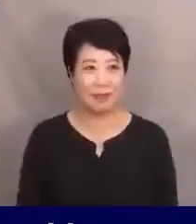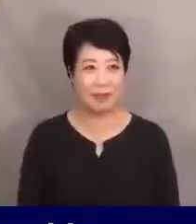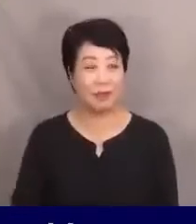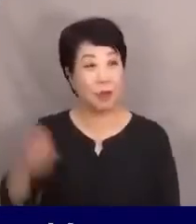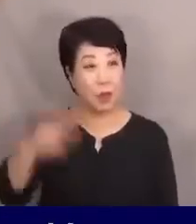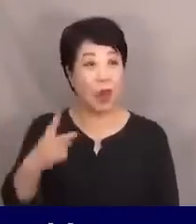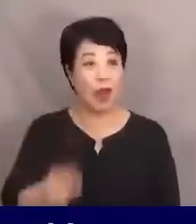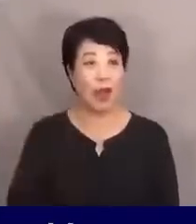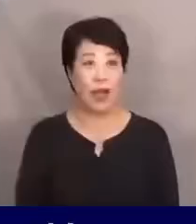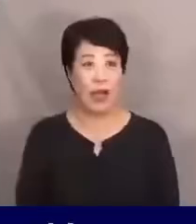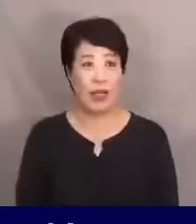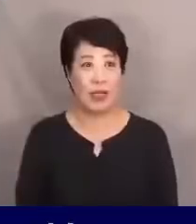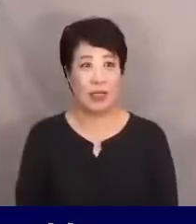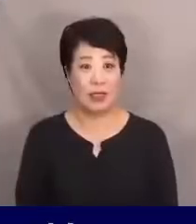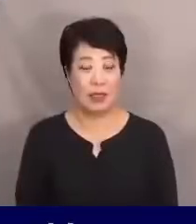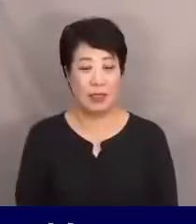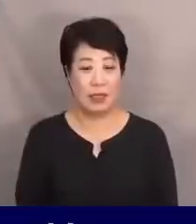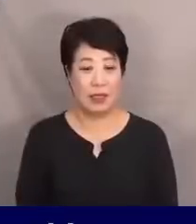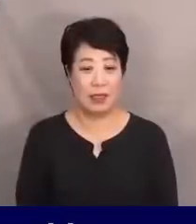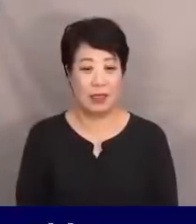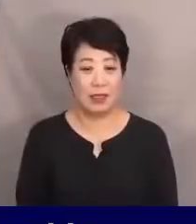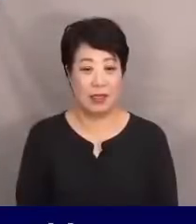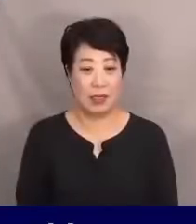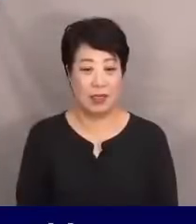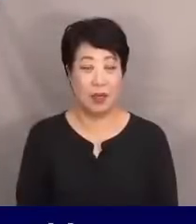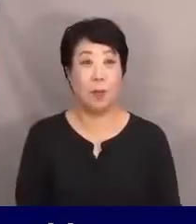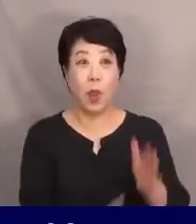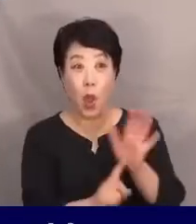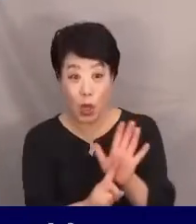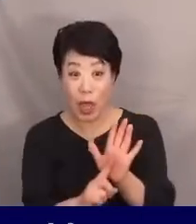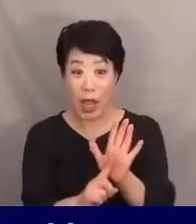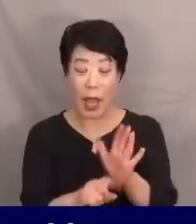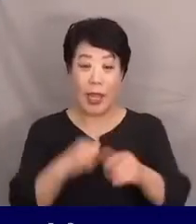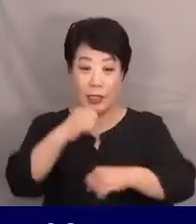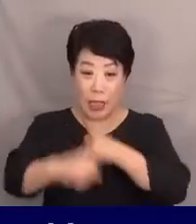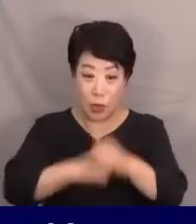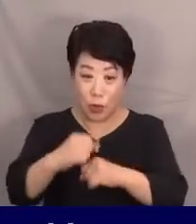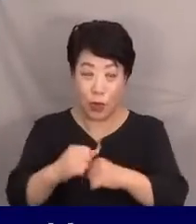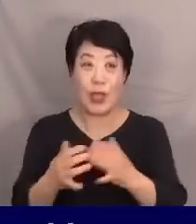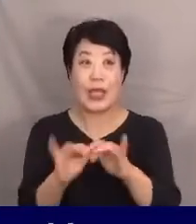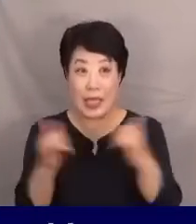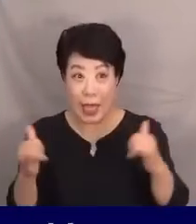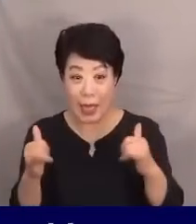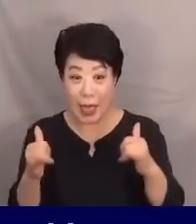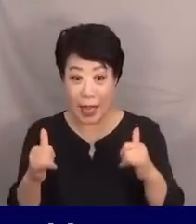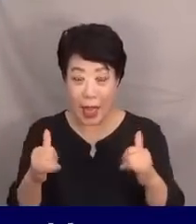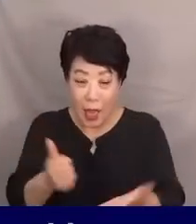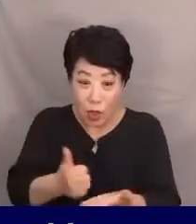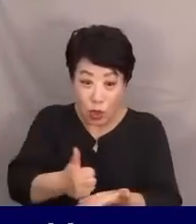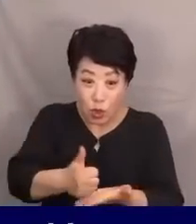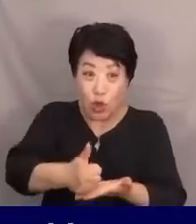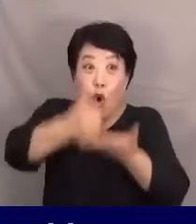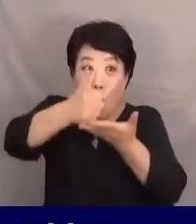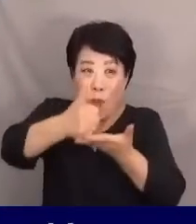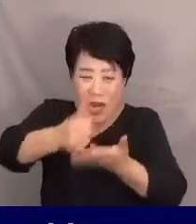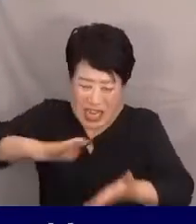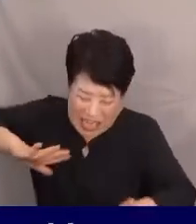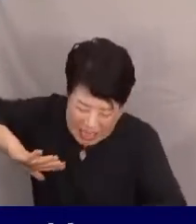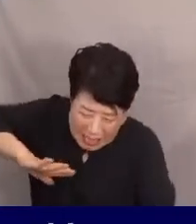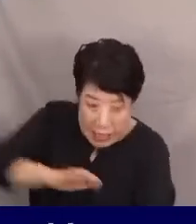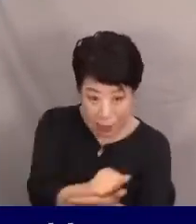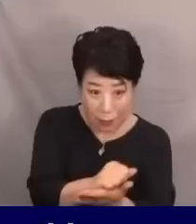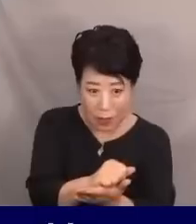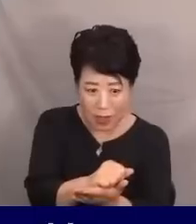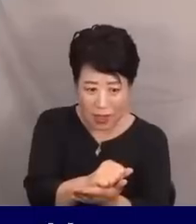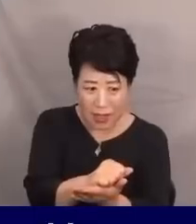그리고 학문 사상의 자유, 표현의 자유, 인간 존엄을 짓밟는 이 정권과